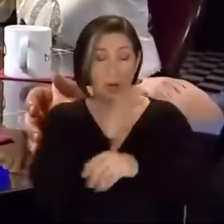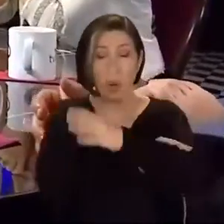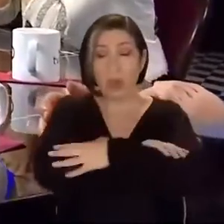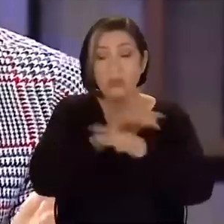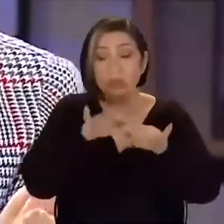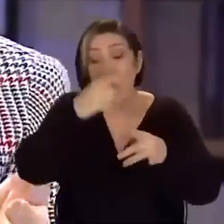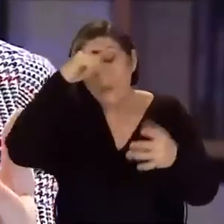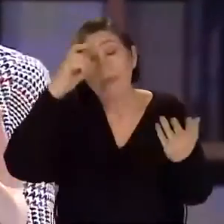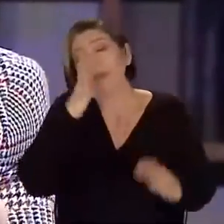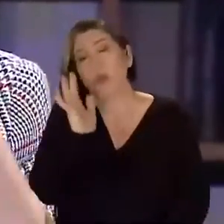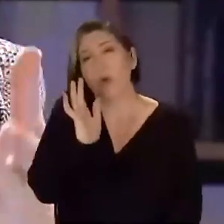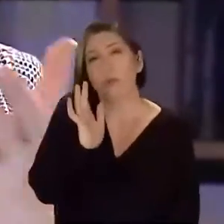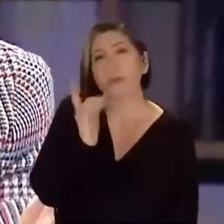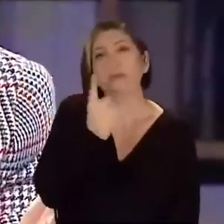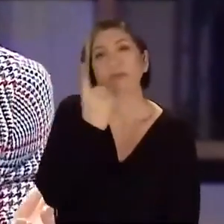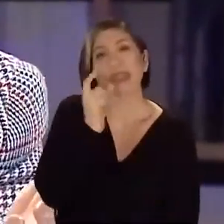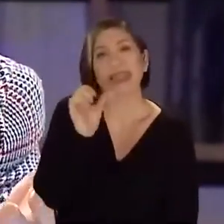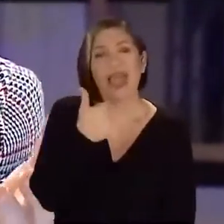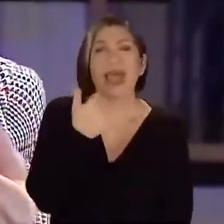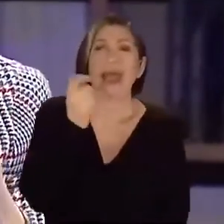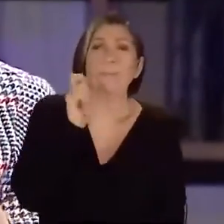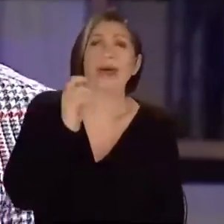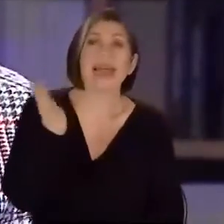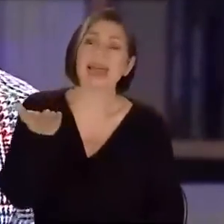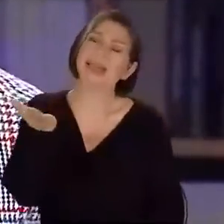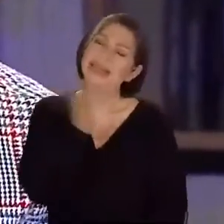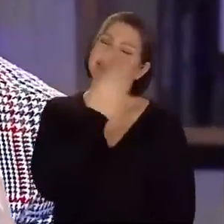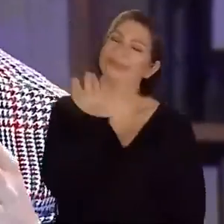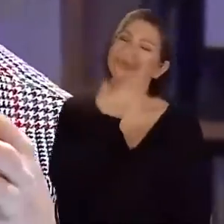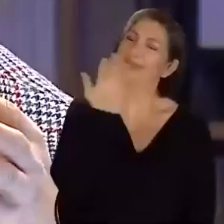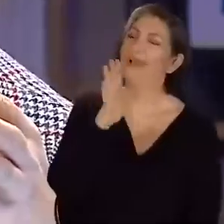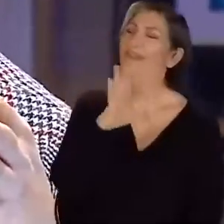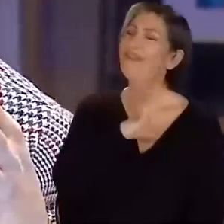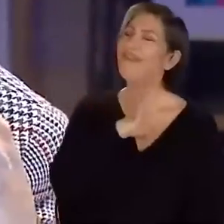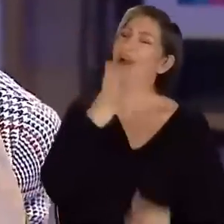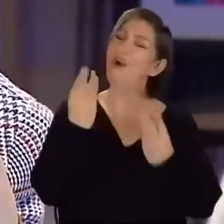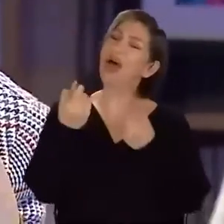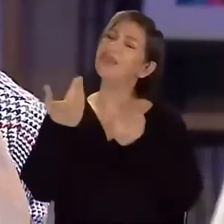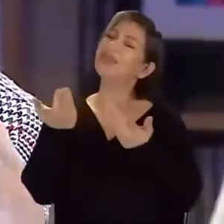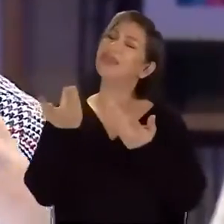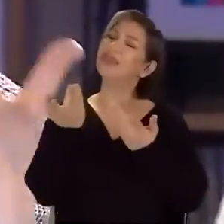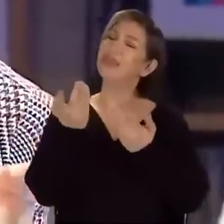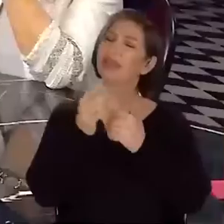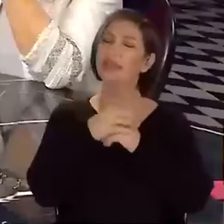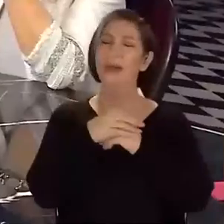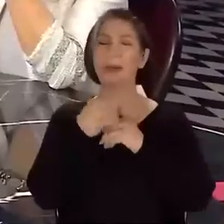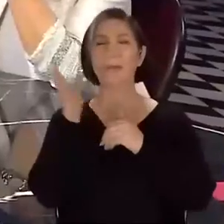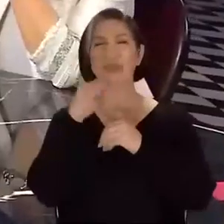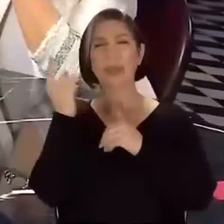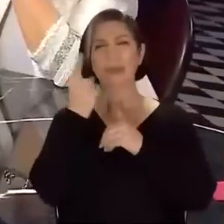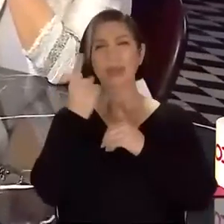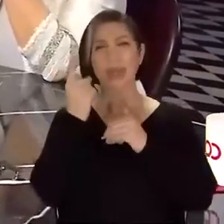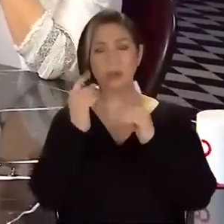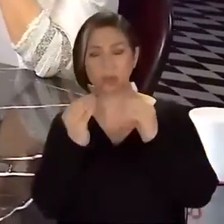mi, ne emeği ilese ondan sonra bir şey, bir değer üretmek yerine hayır, var olan bir şeyden başka bir şey,